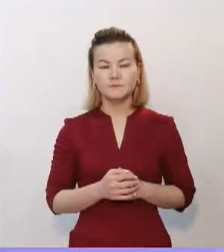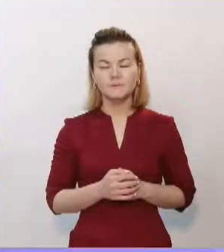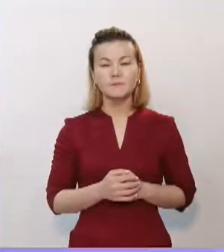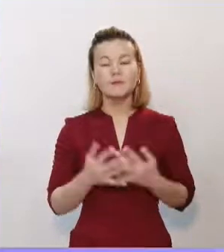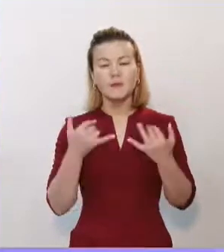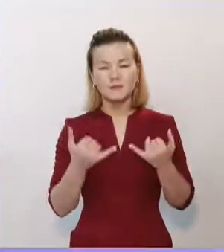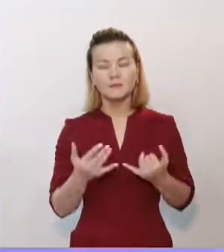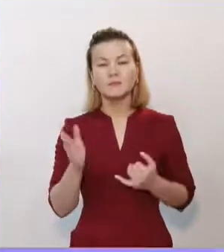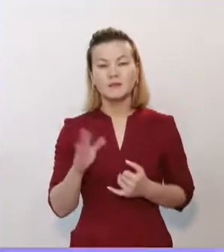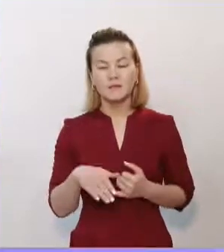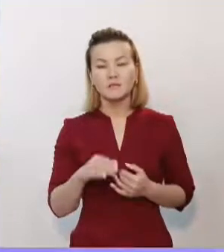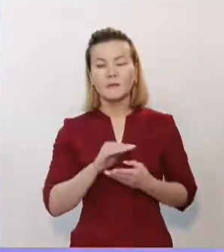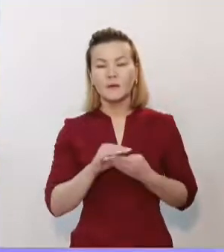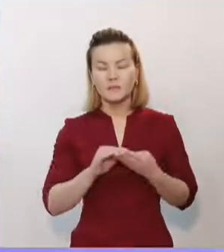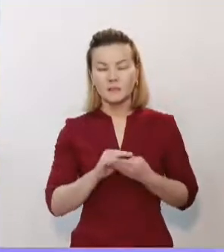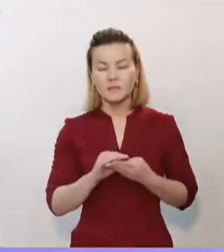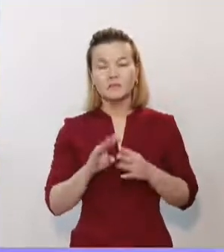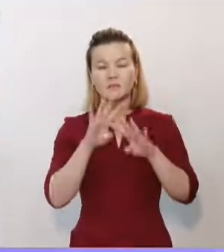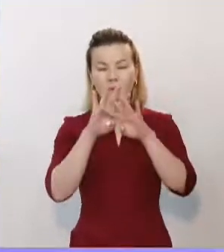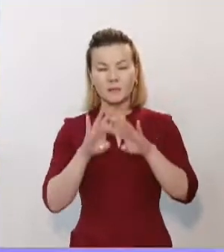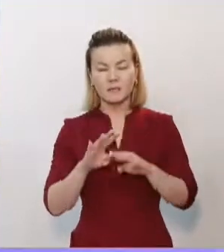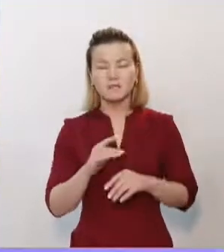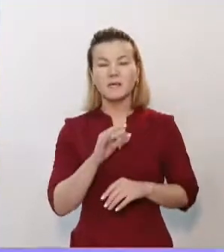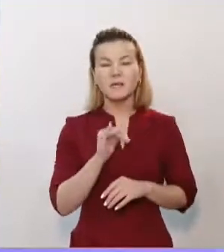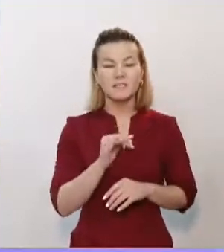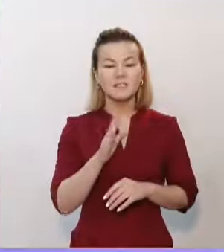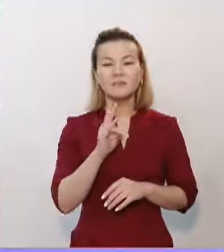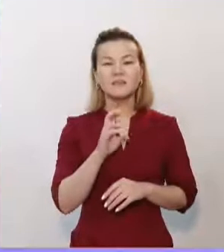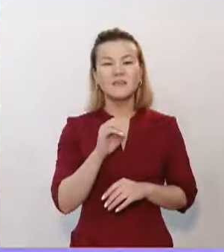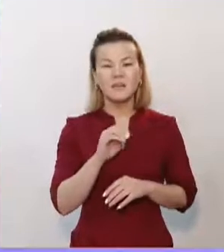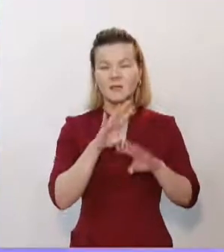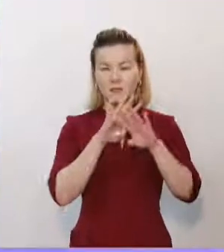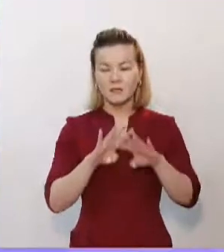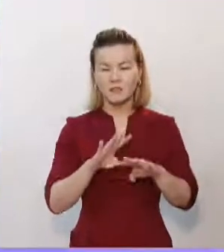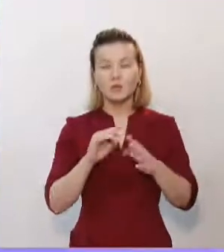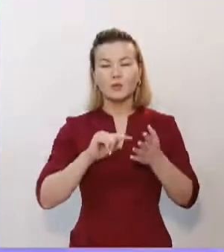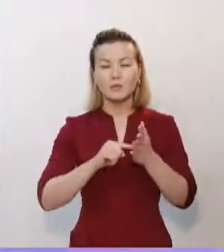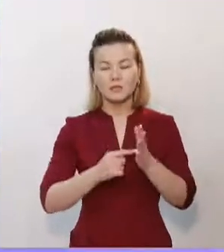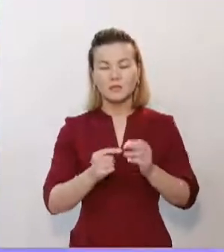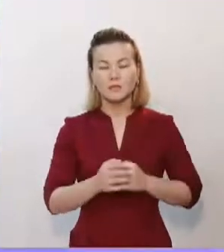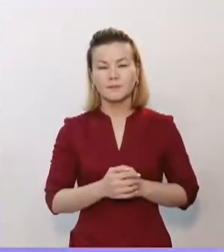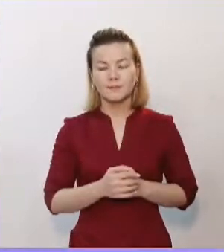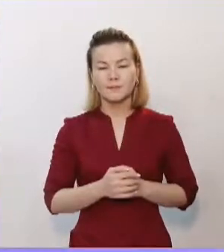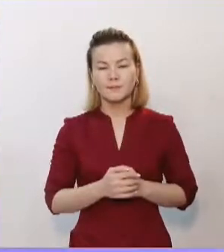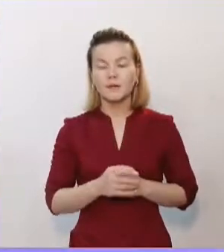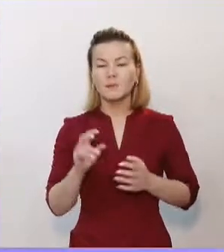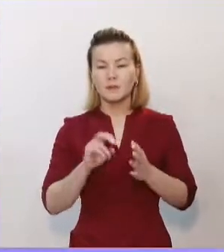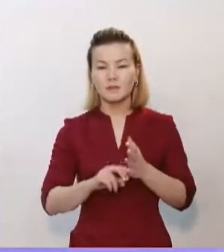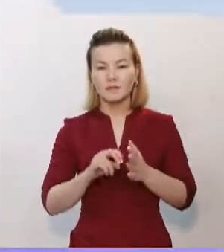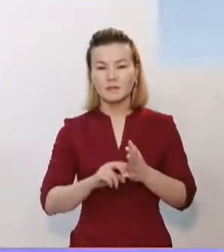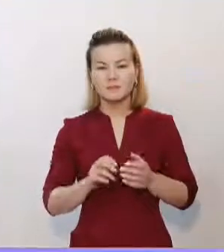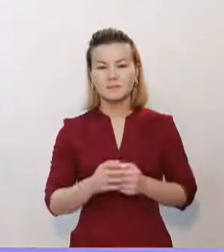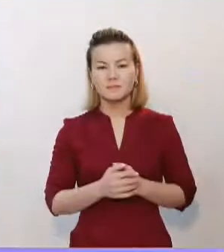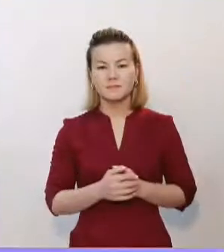А теперь давайте повторим табличное и внетабличное умножение. Проверьте.